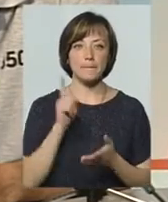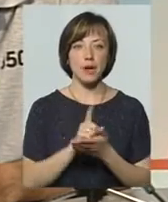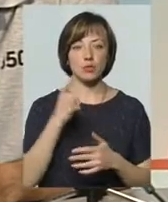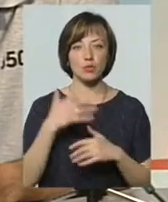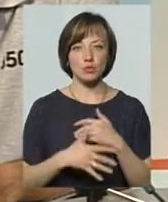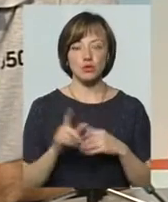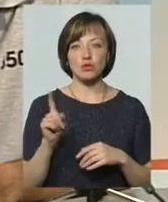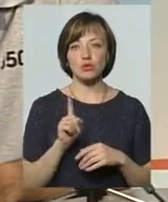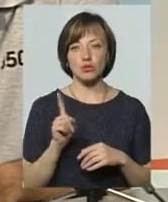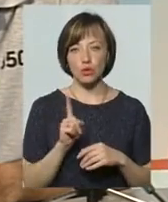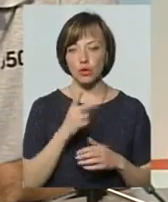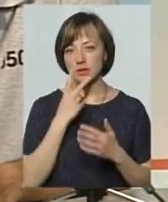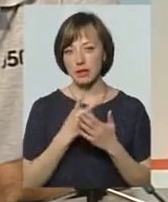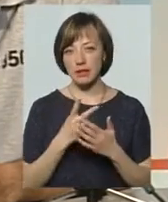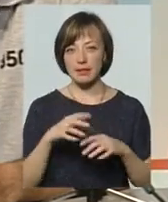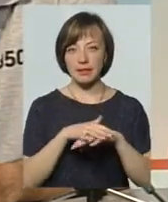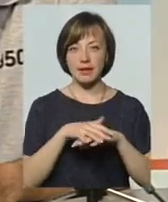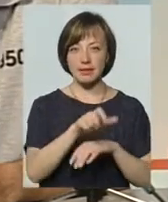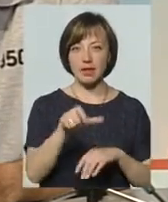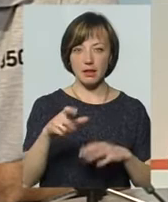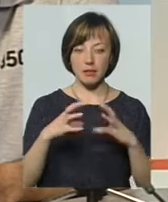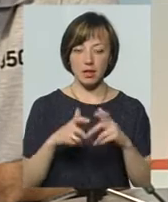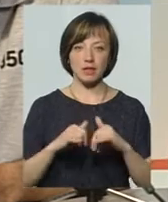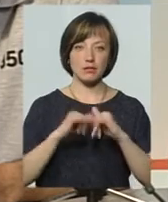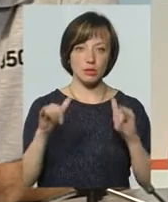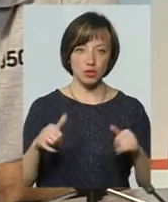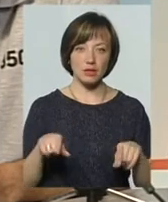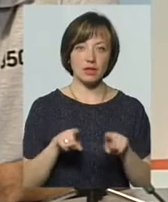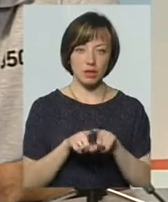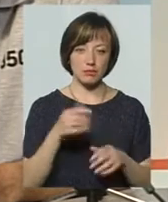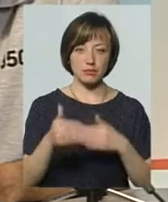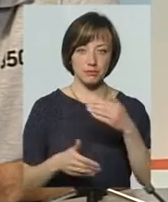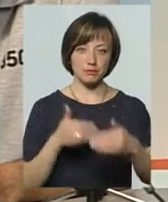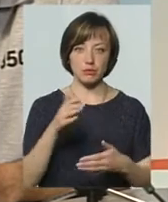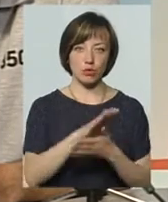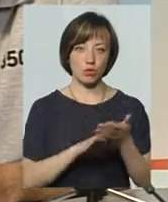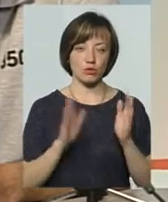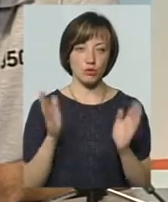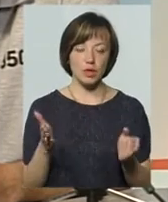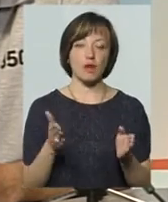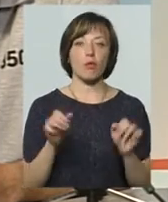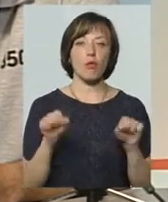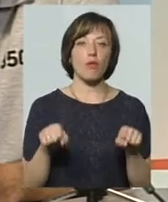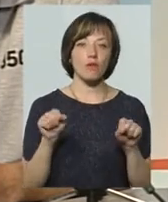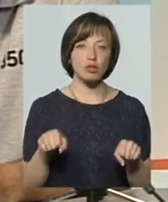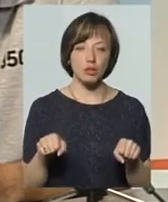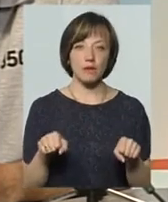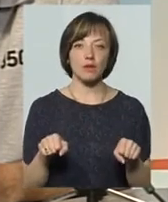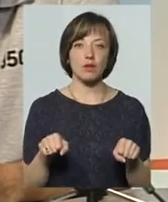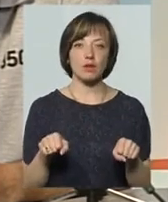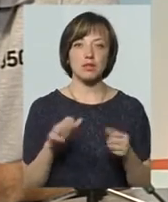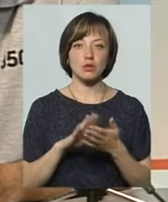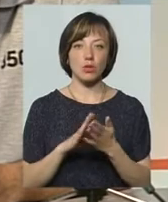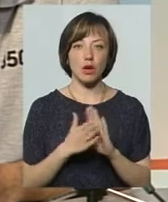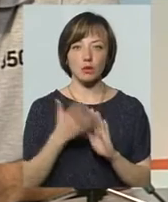що зважаючи на те, що населення планети збільшується і такі тенденції будуть і продовжуватись, то цілком ймовірна на